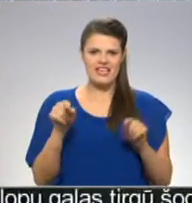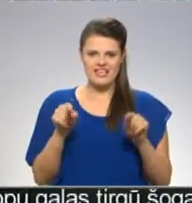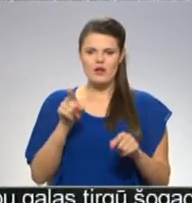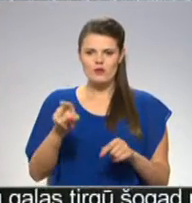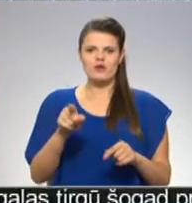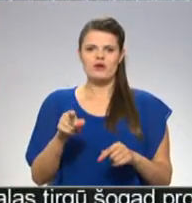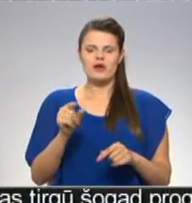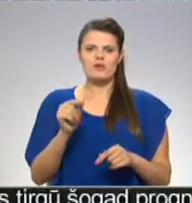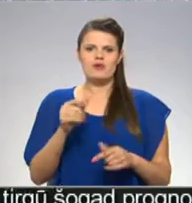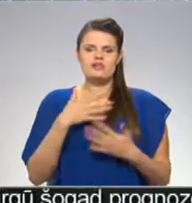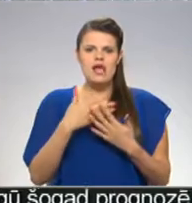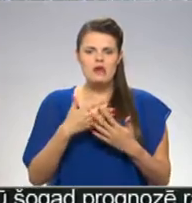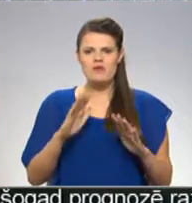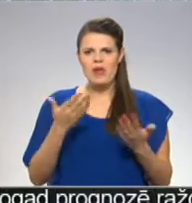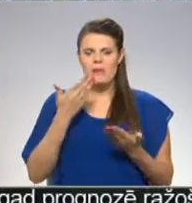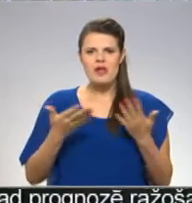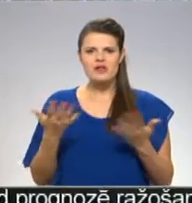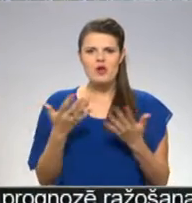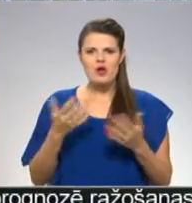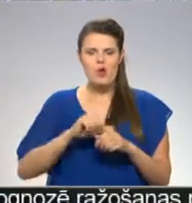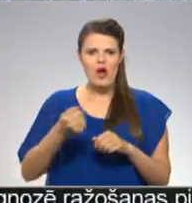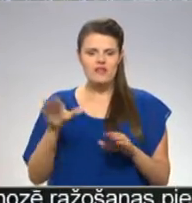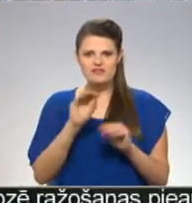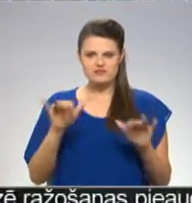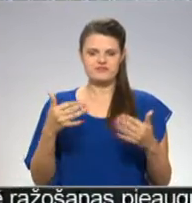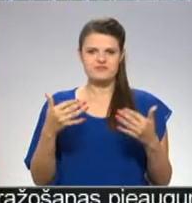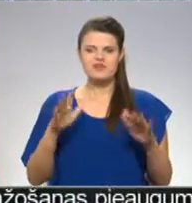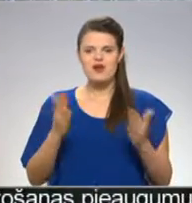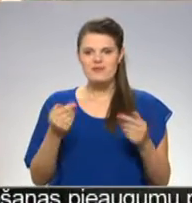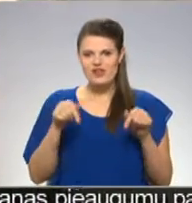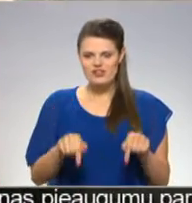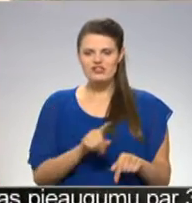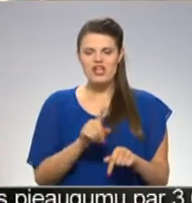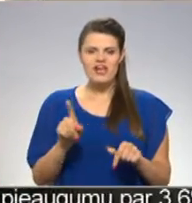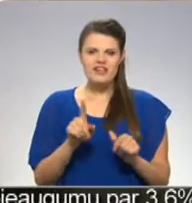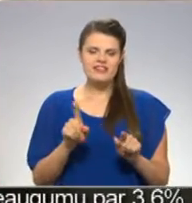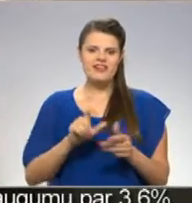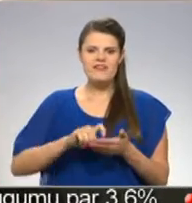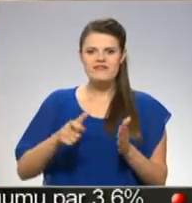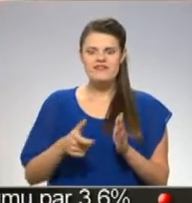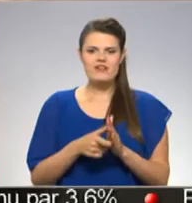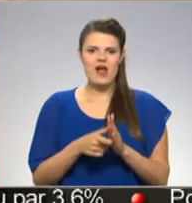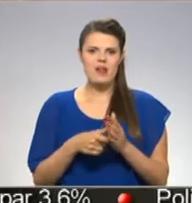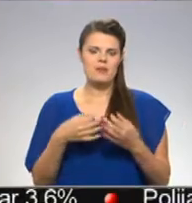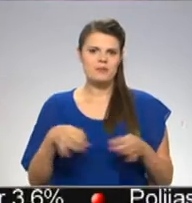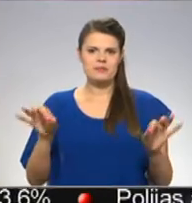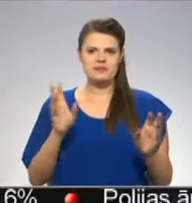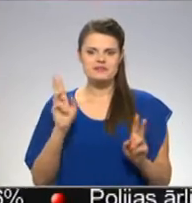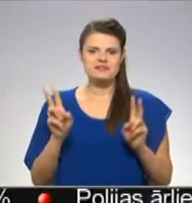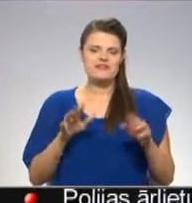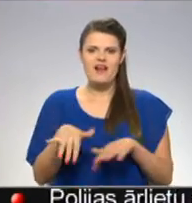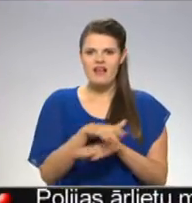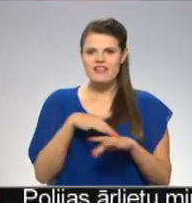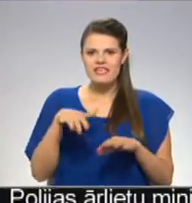tu ieklapojies vai kaut ko mēģini atvērt un visi to dzird, tad šeit ir tā, kad ir tāda telpa, tāda nezinu, skanīgāka